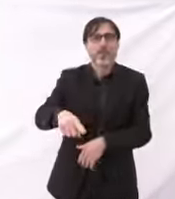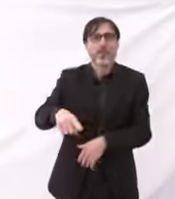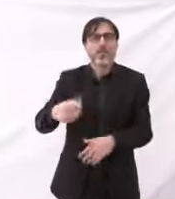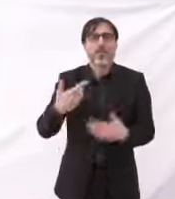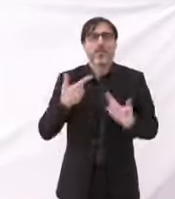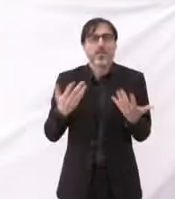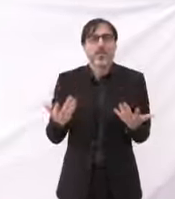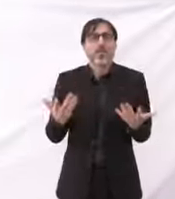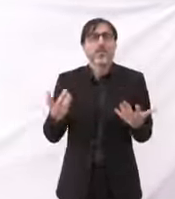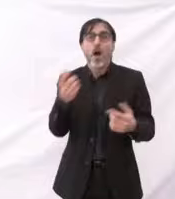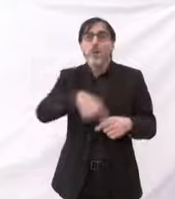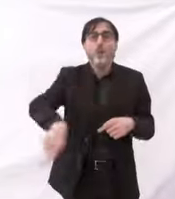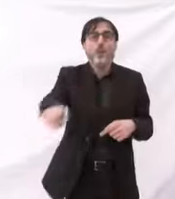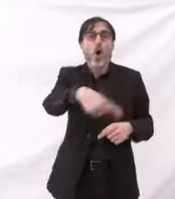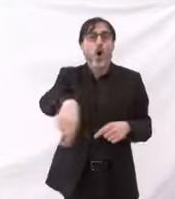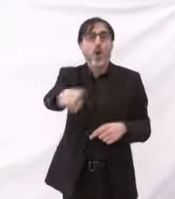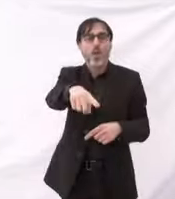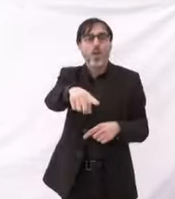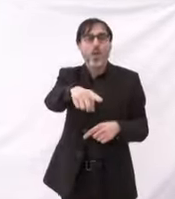ma voi,